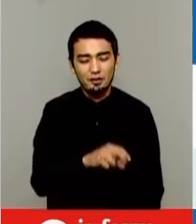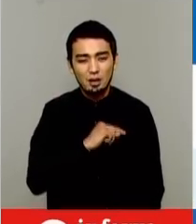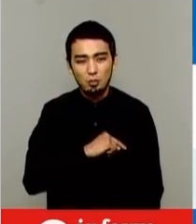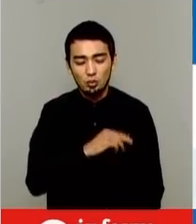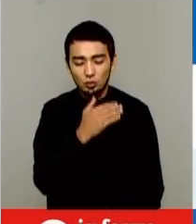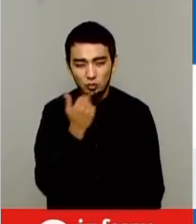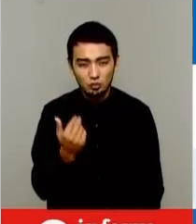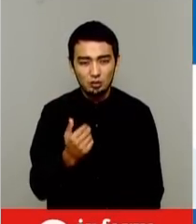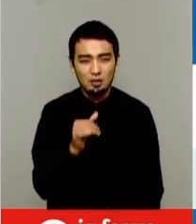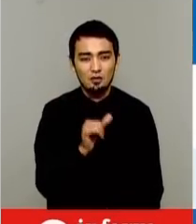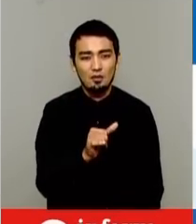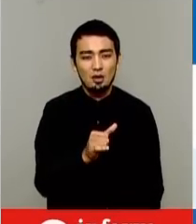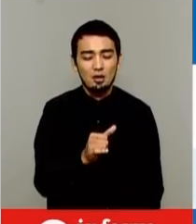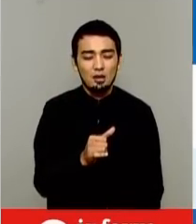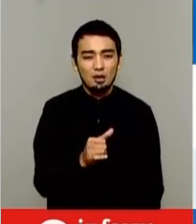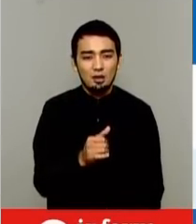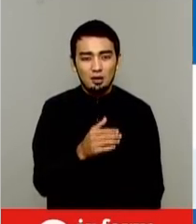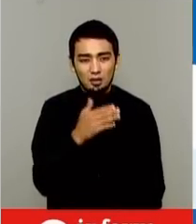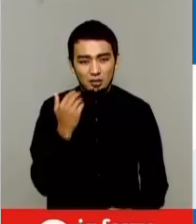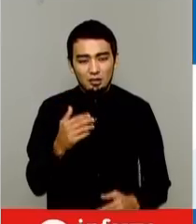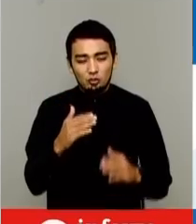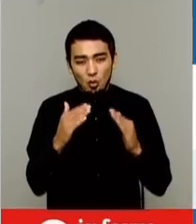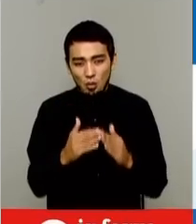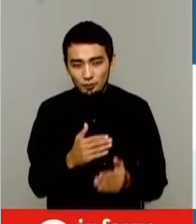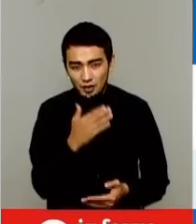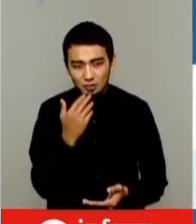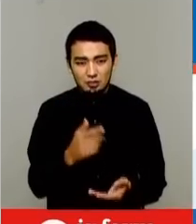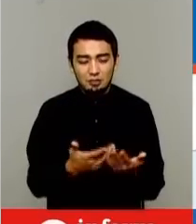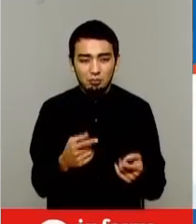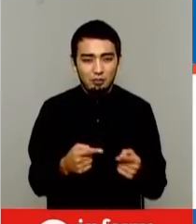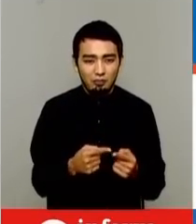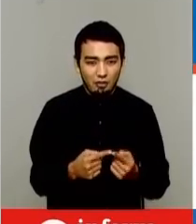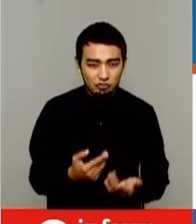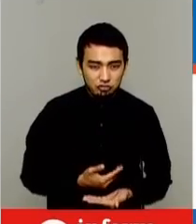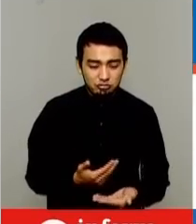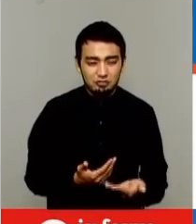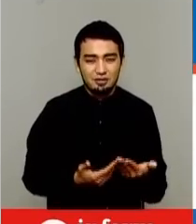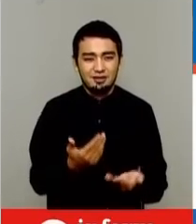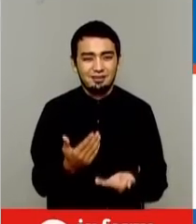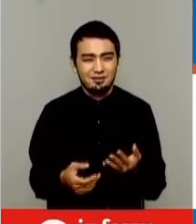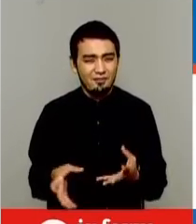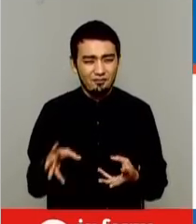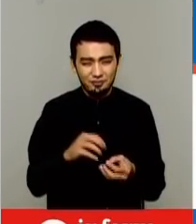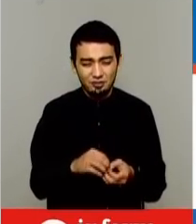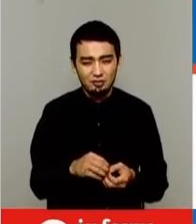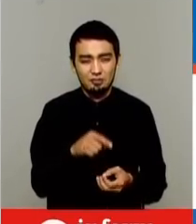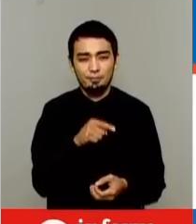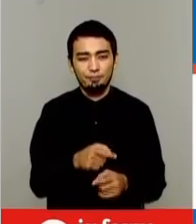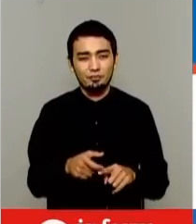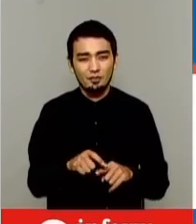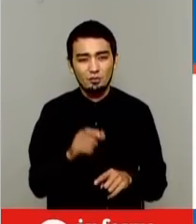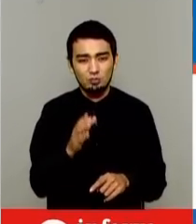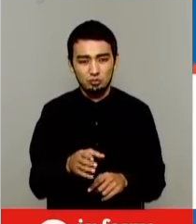него нет вообще там нет крыши над головой, он снимает жилье, это все